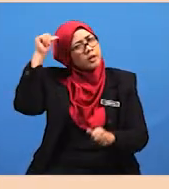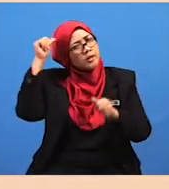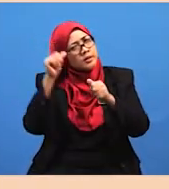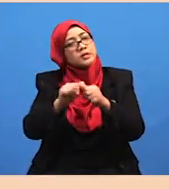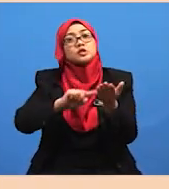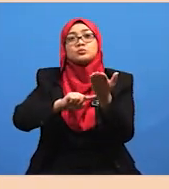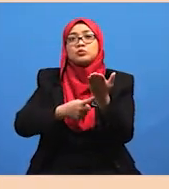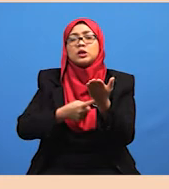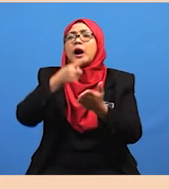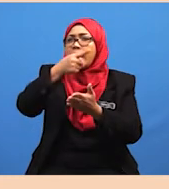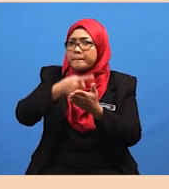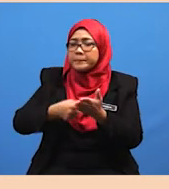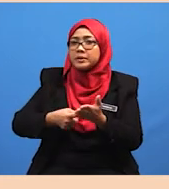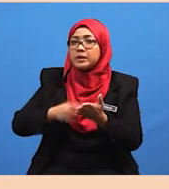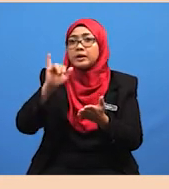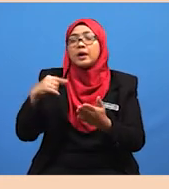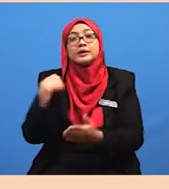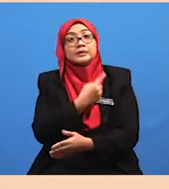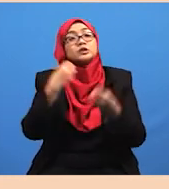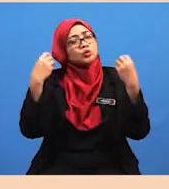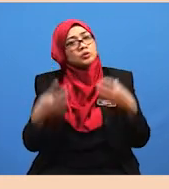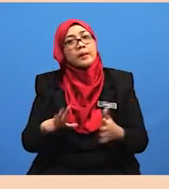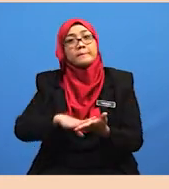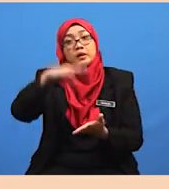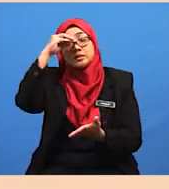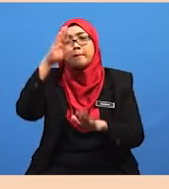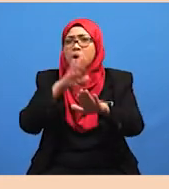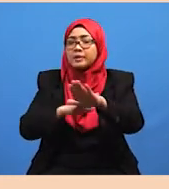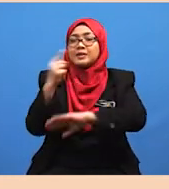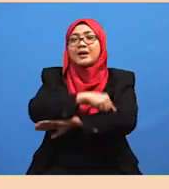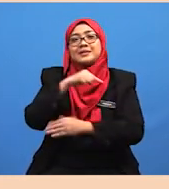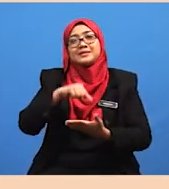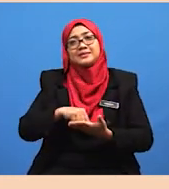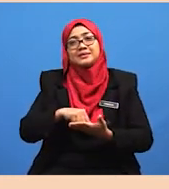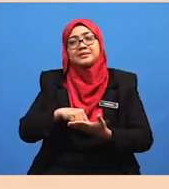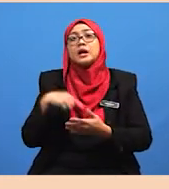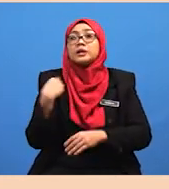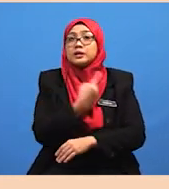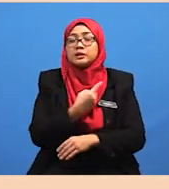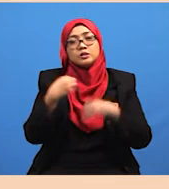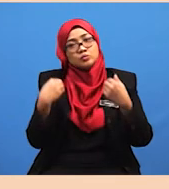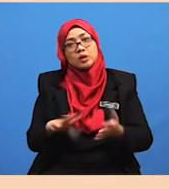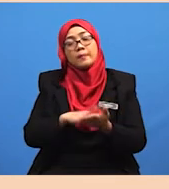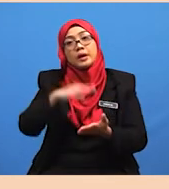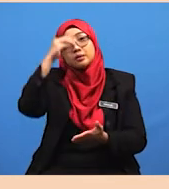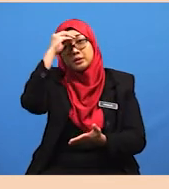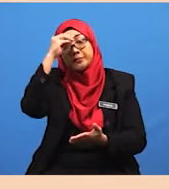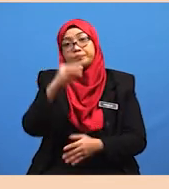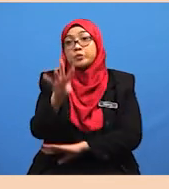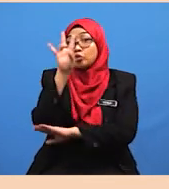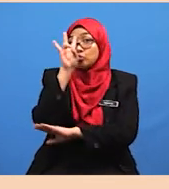HP yang kita sudah pelajari pada hari ini kita telah mempelajari